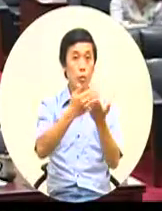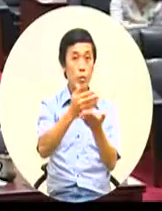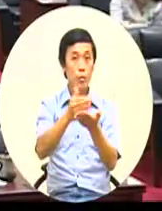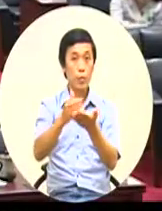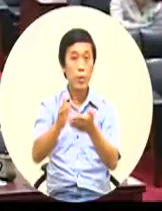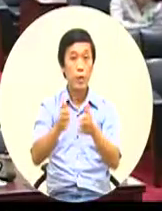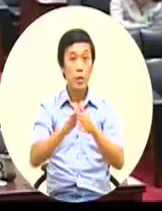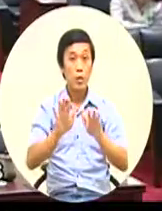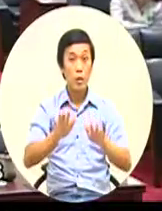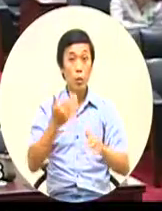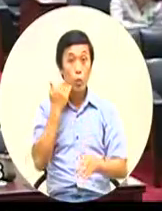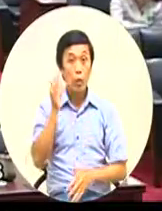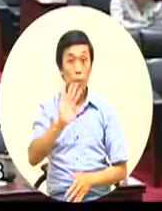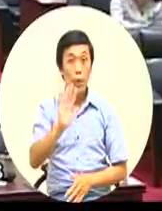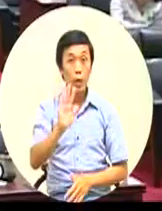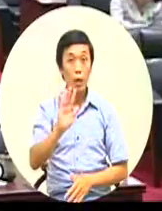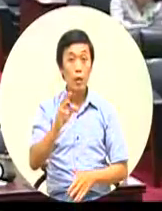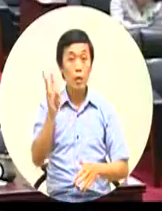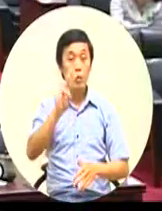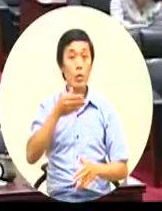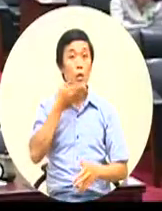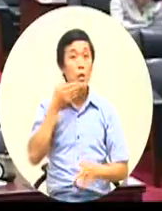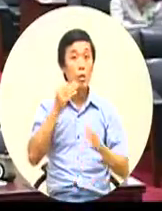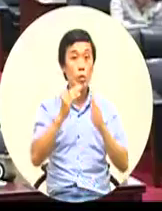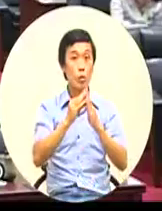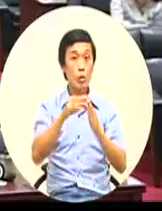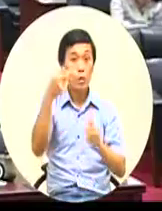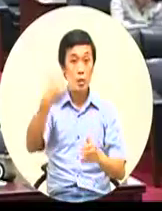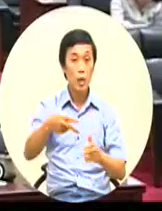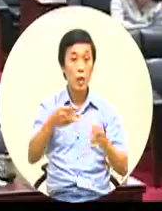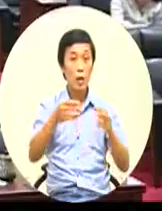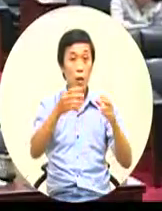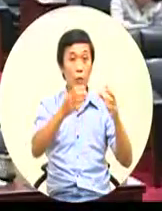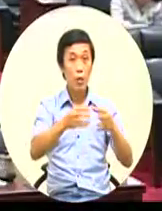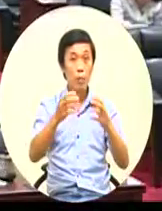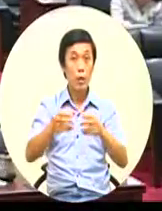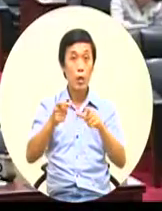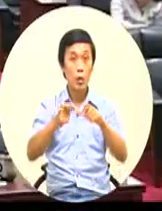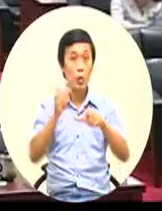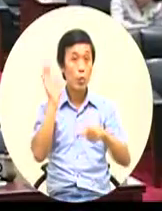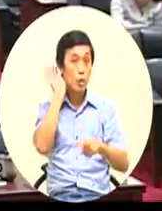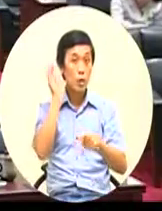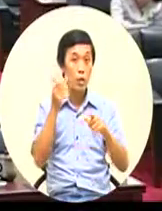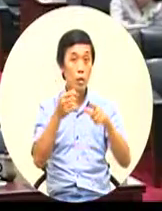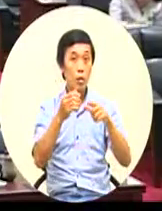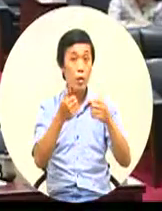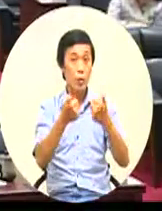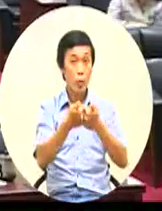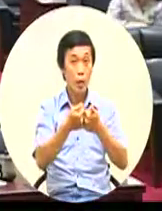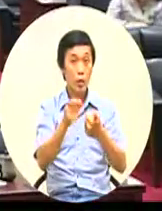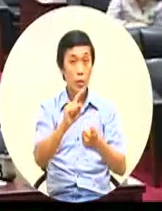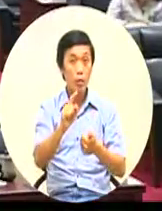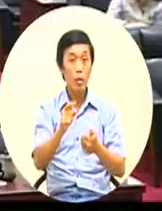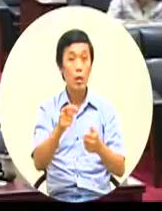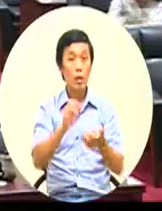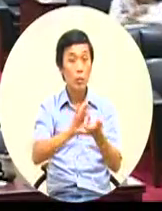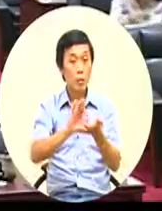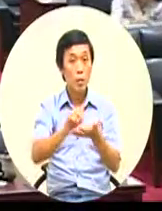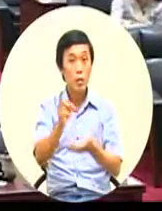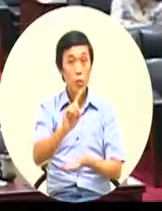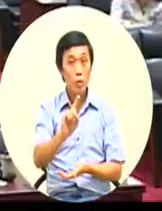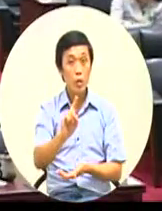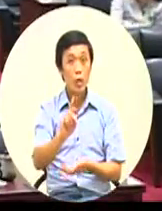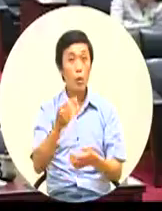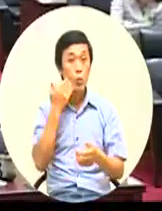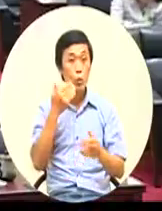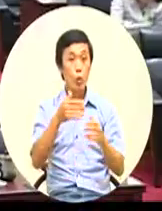补牢，在这淹水以后再办了3场说明会，说要花多少钱多少钱，如果疏浚没有做，我们花多